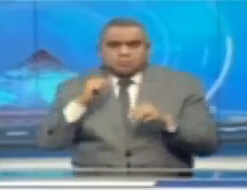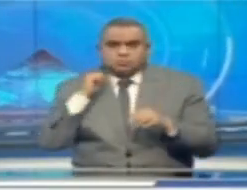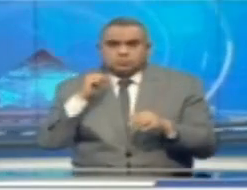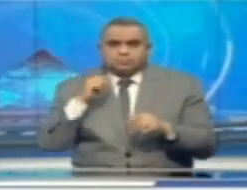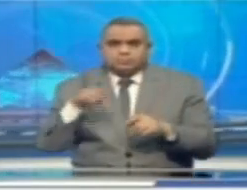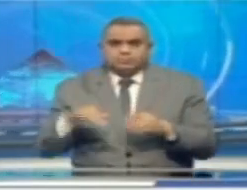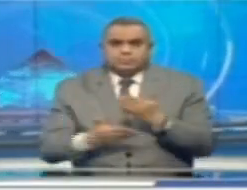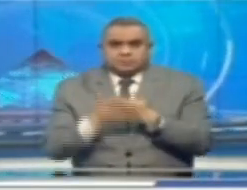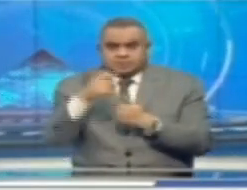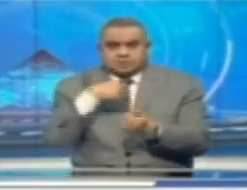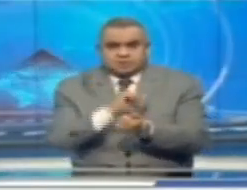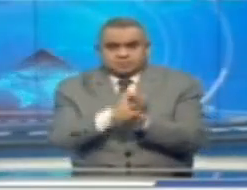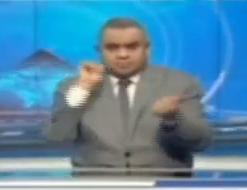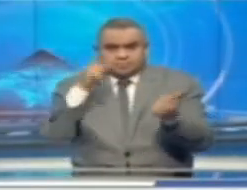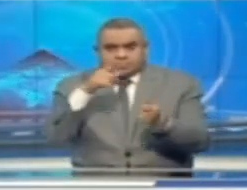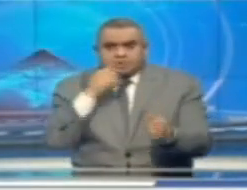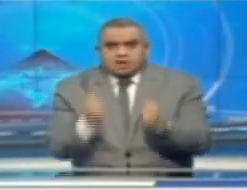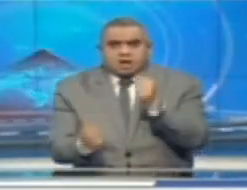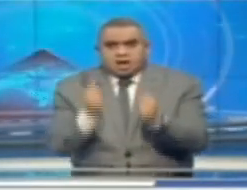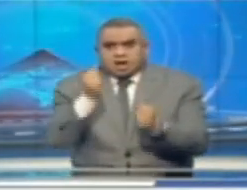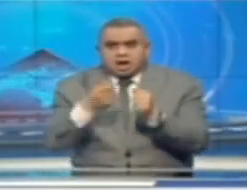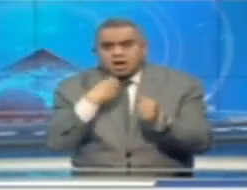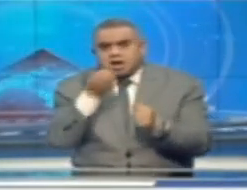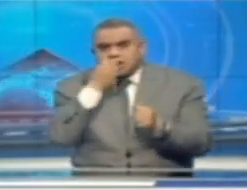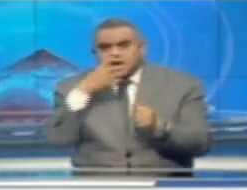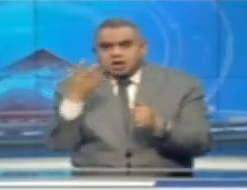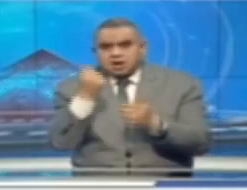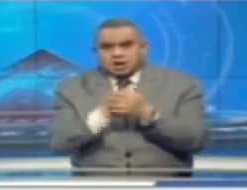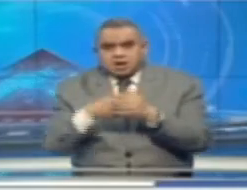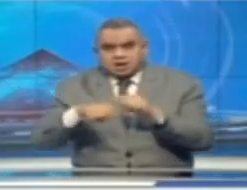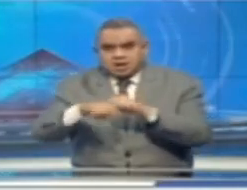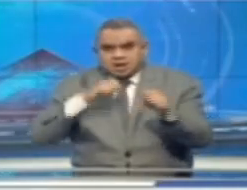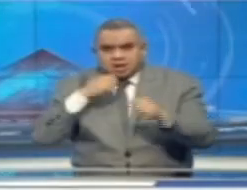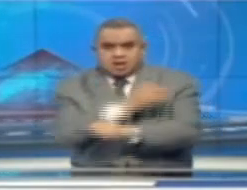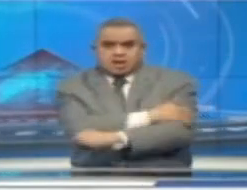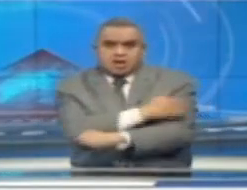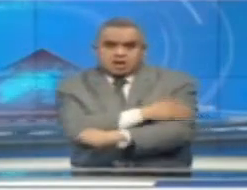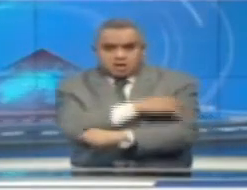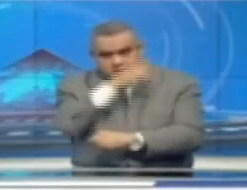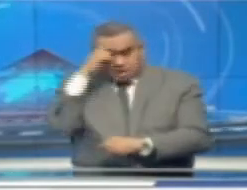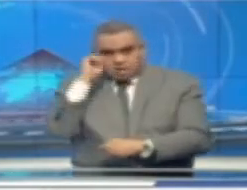هستلم النهارده عربيه عامل عليها اكل وعيش منها وابدا حياه جديده.